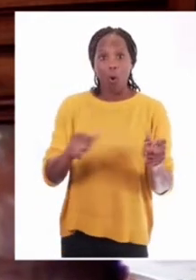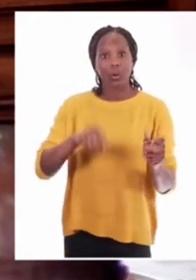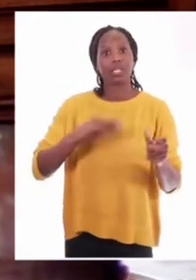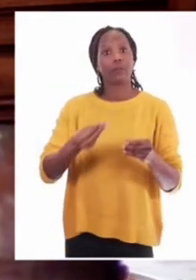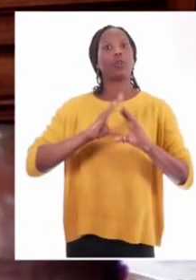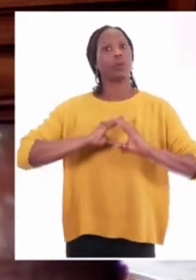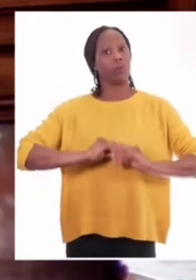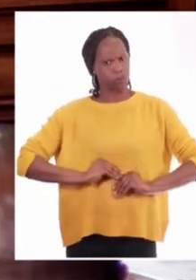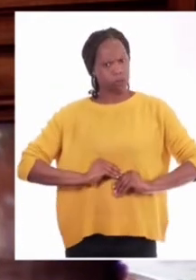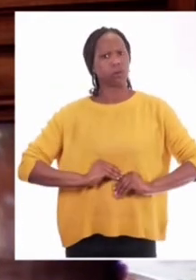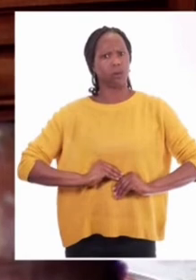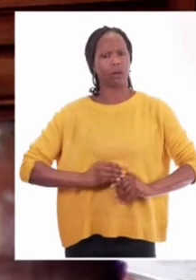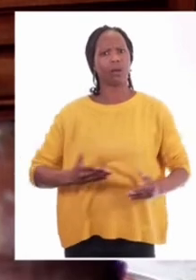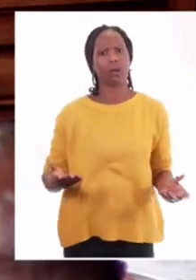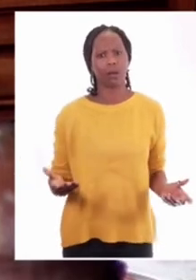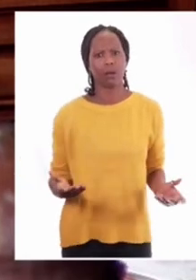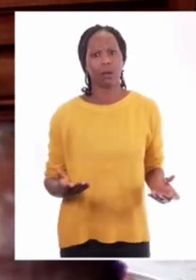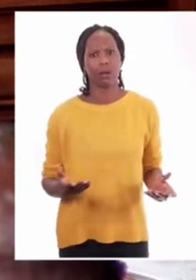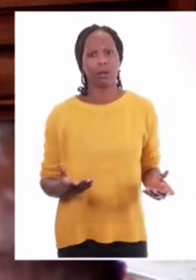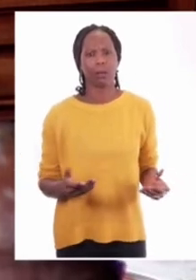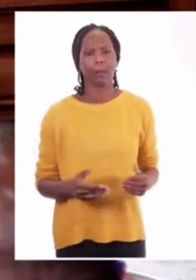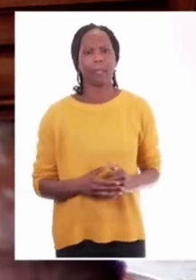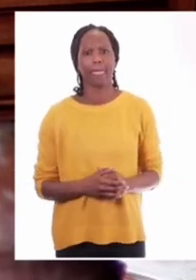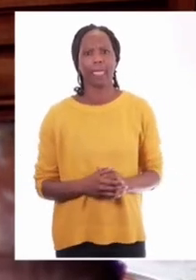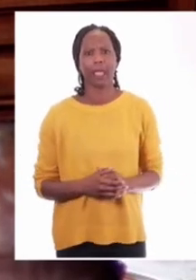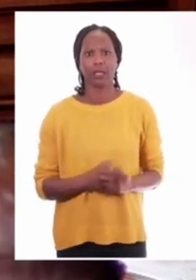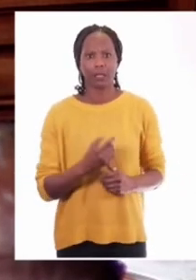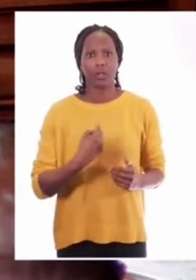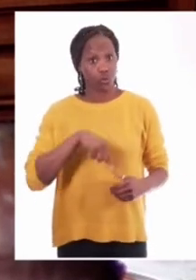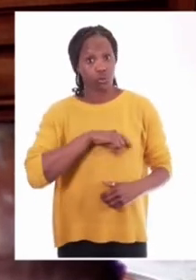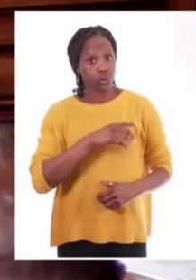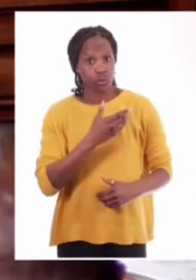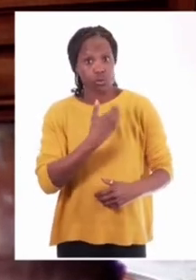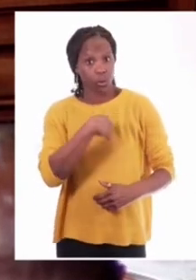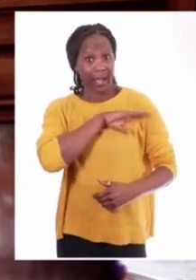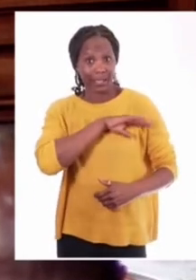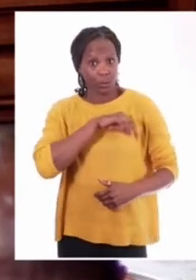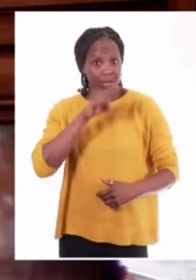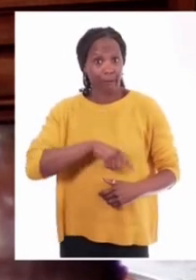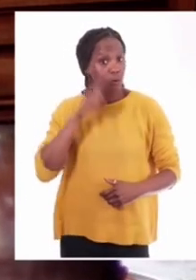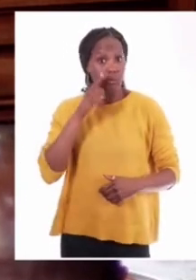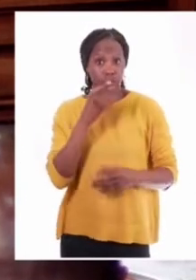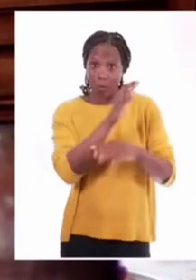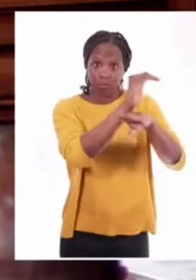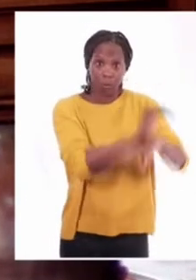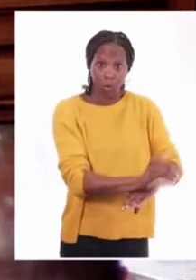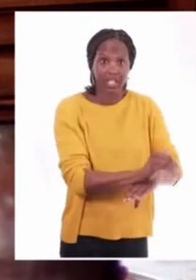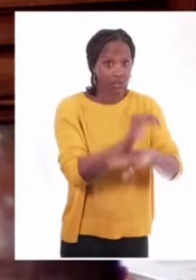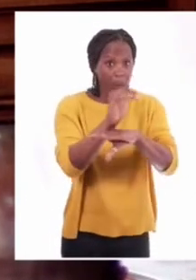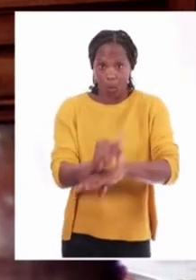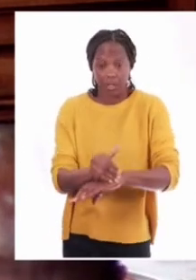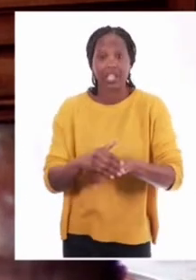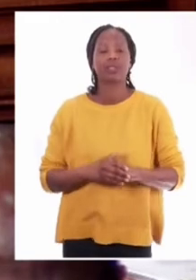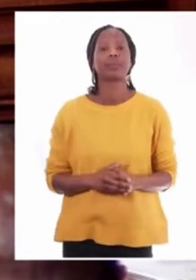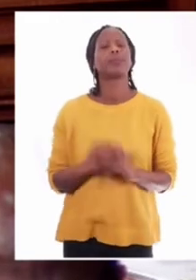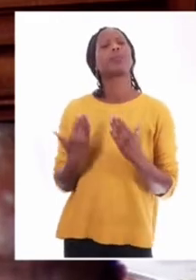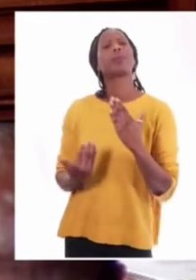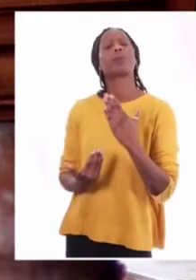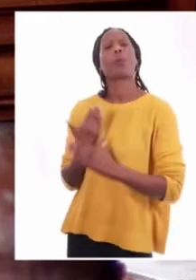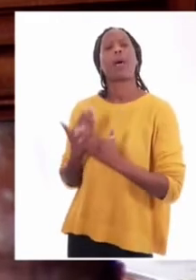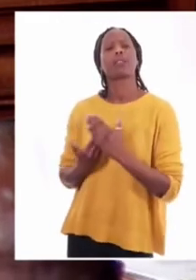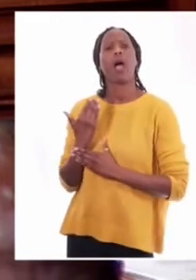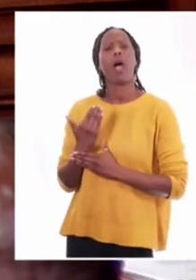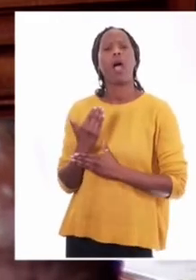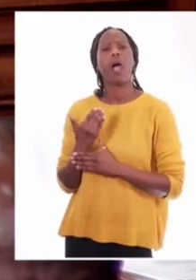hauteur de ce qu'attendent les Français dans la défense que nous leur devons. Ce matin se tenait autour du